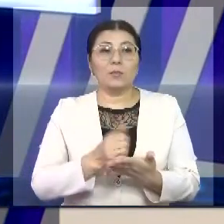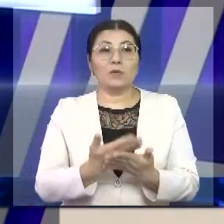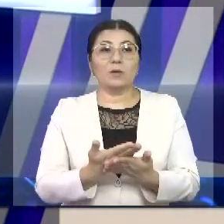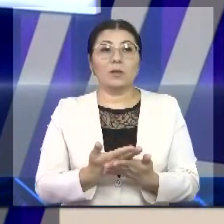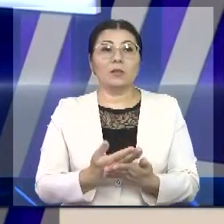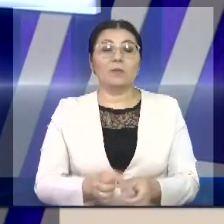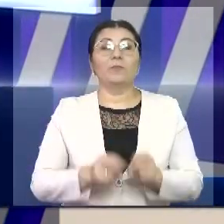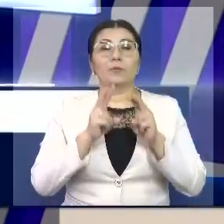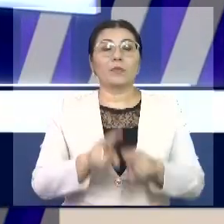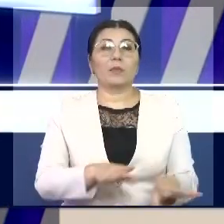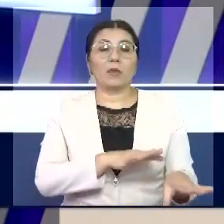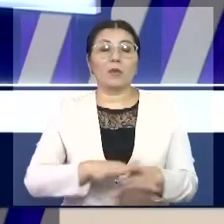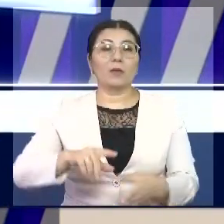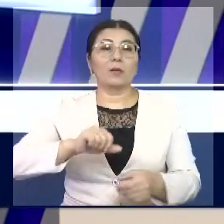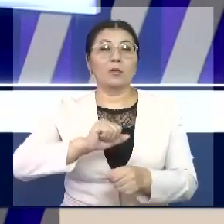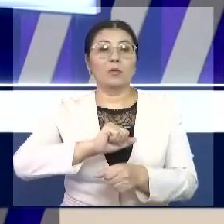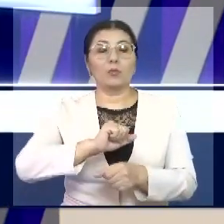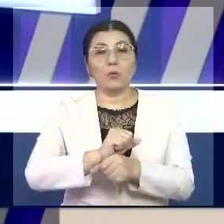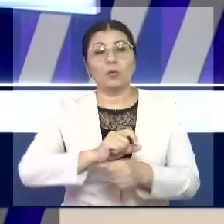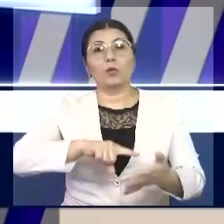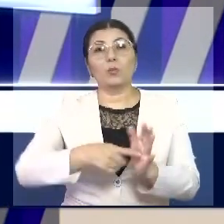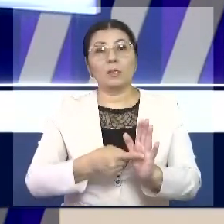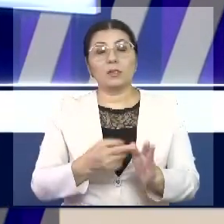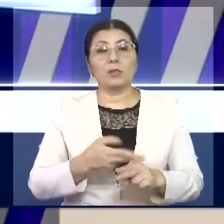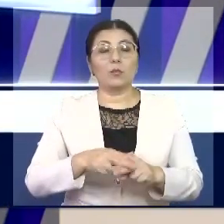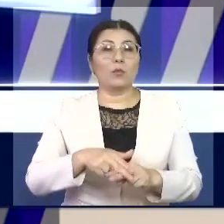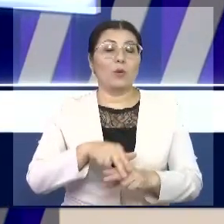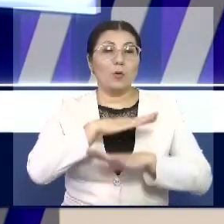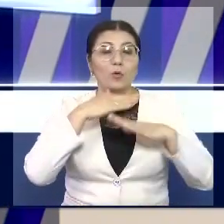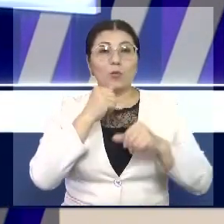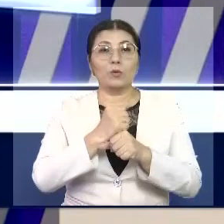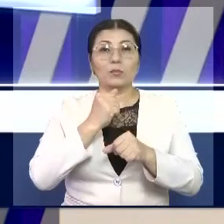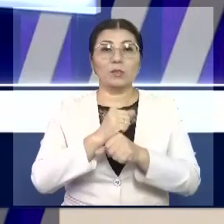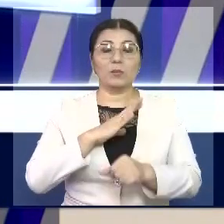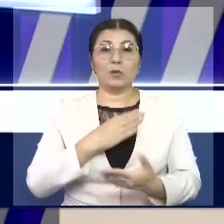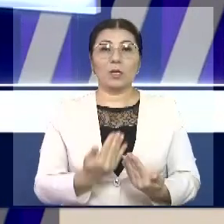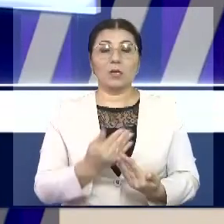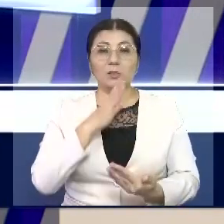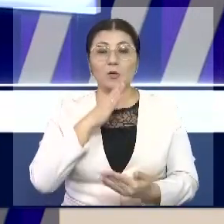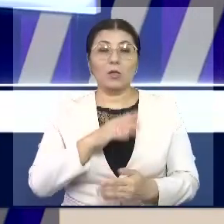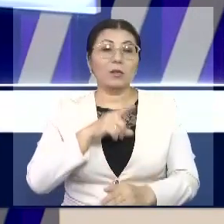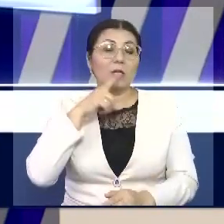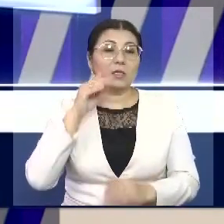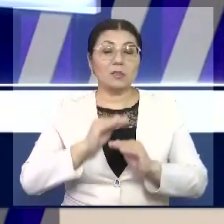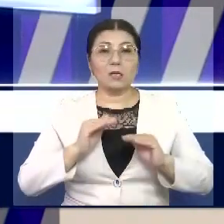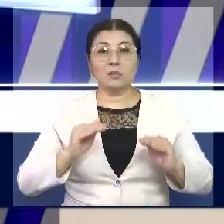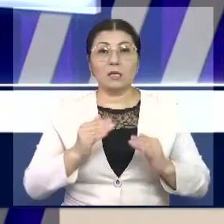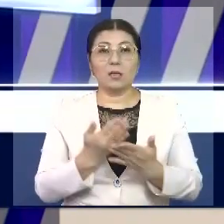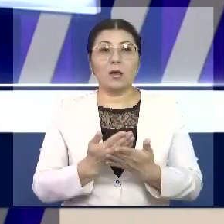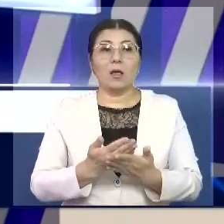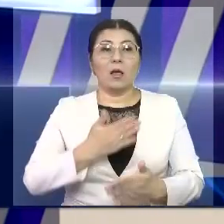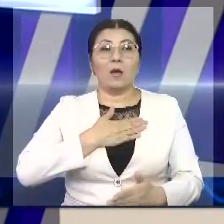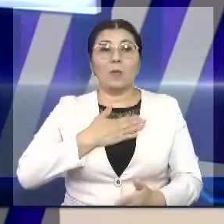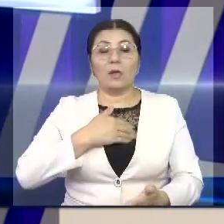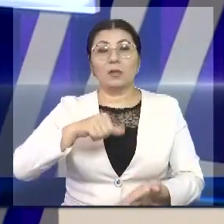алу мақсатында осы шараларды өткіземіз. Қазіргі таңда жастар, волонтерлар қатысып жатыр